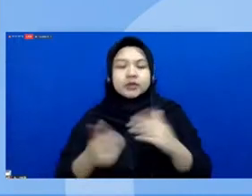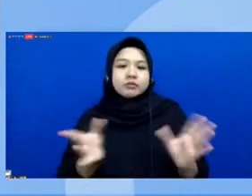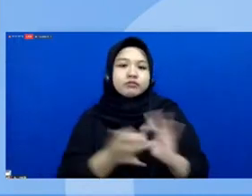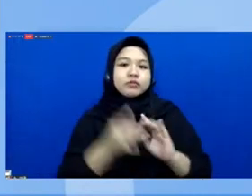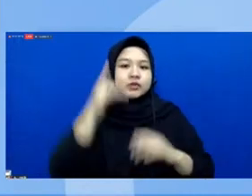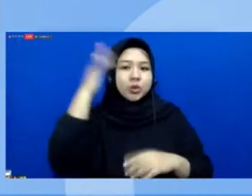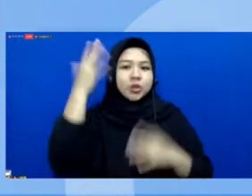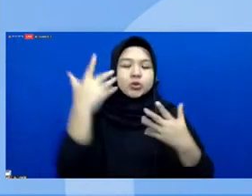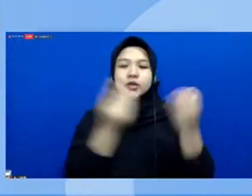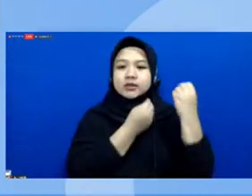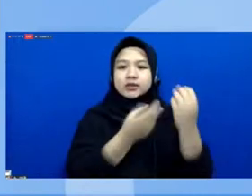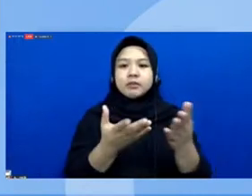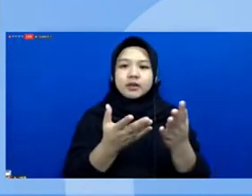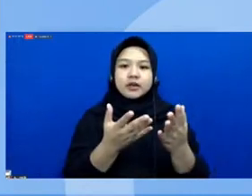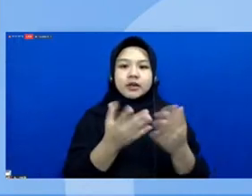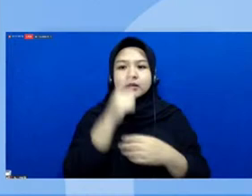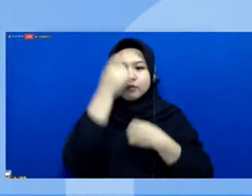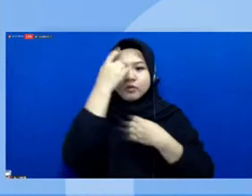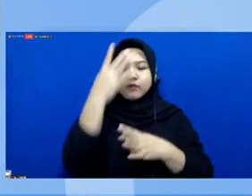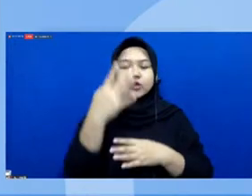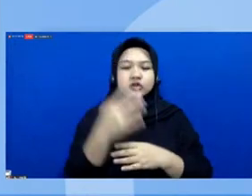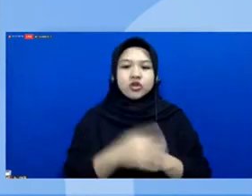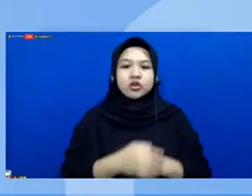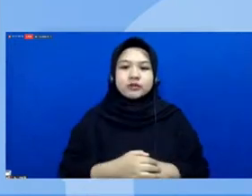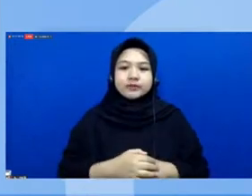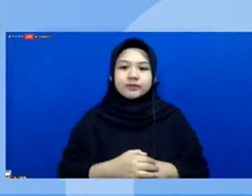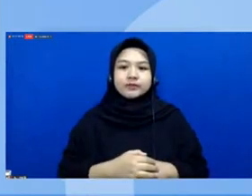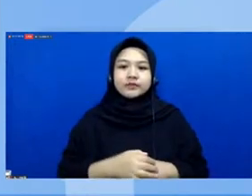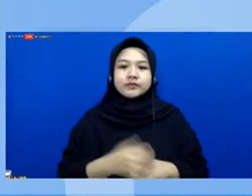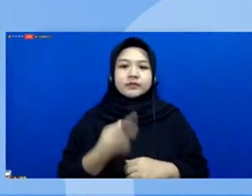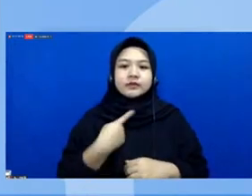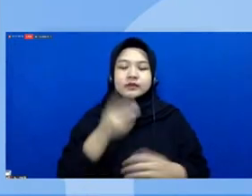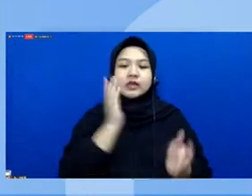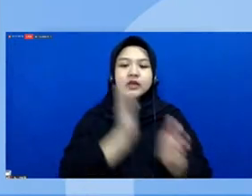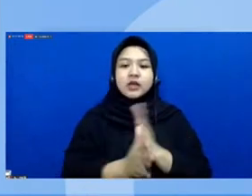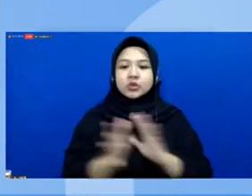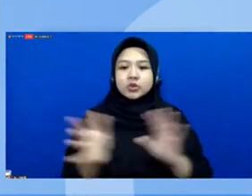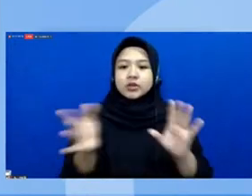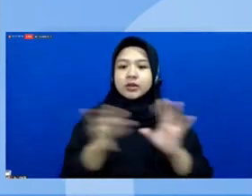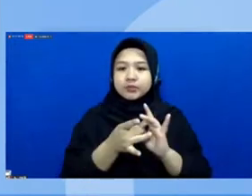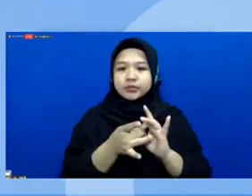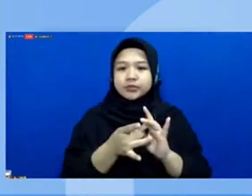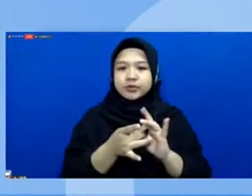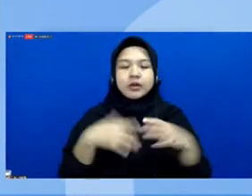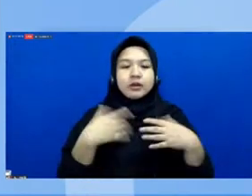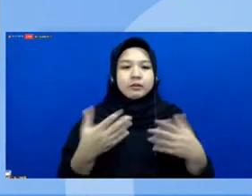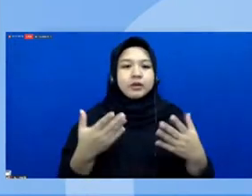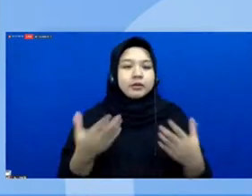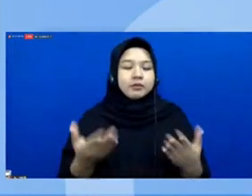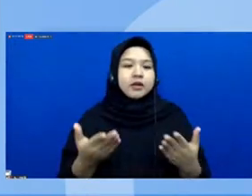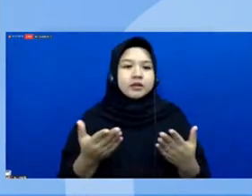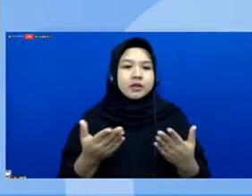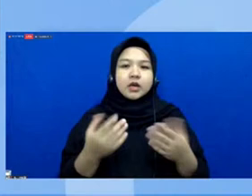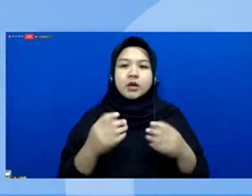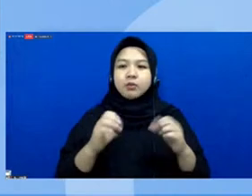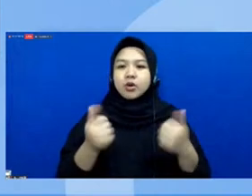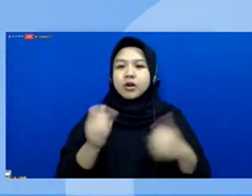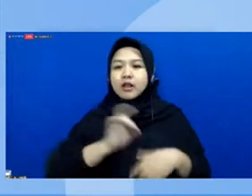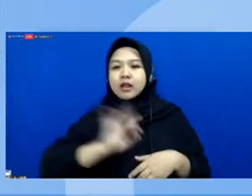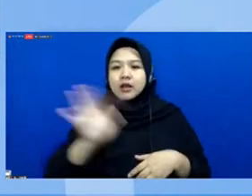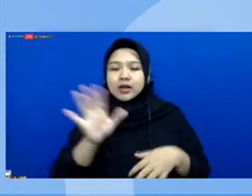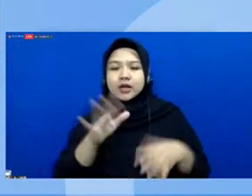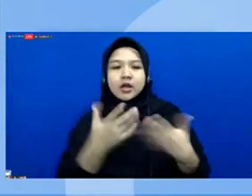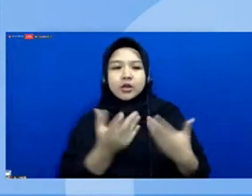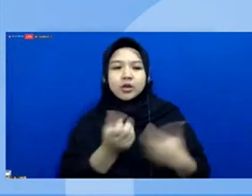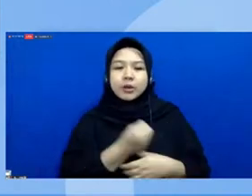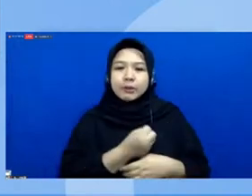oleh Profesor sendiri, yang kali ini kita akan langsung sambung bagaimana kemudian model-model lain atau mungkin